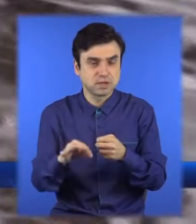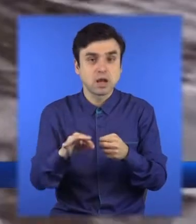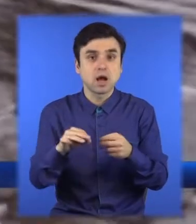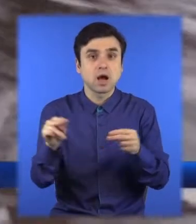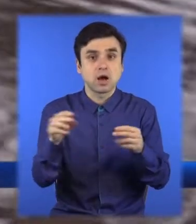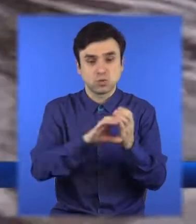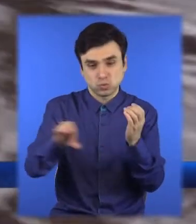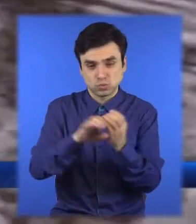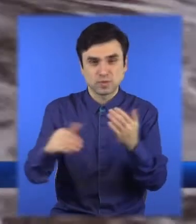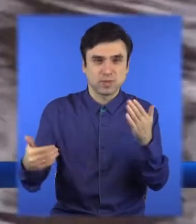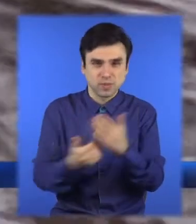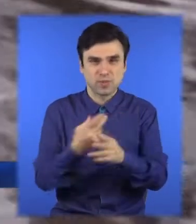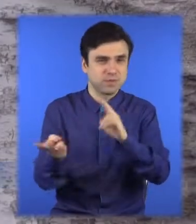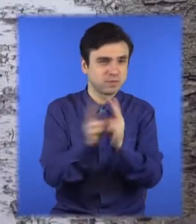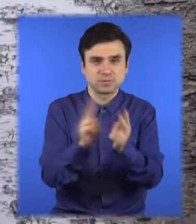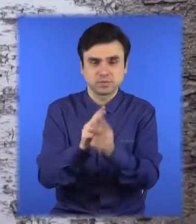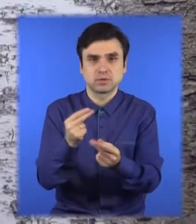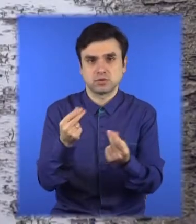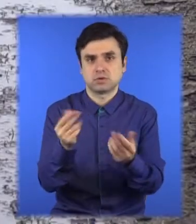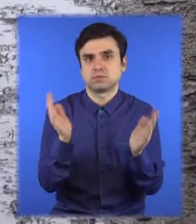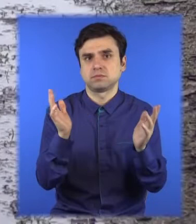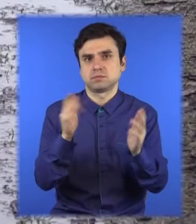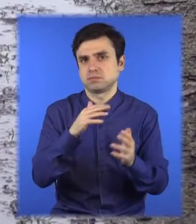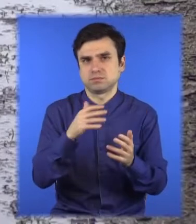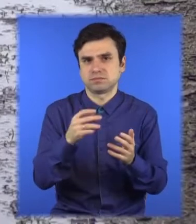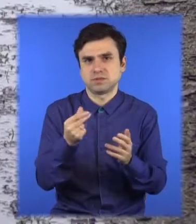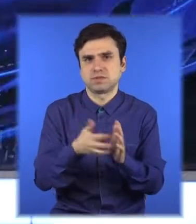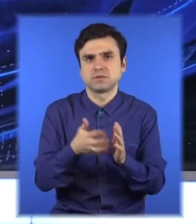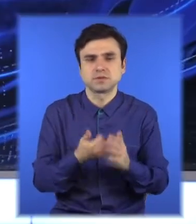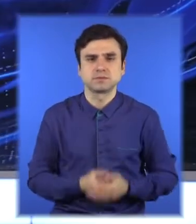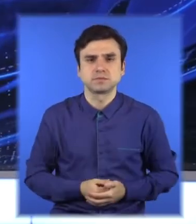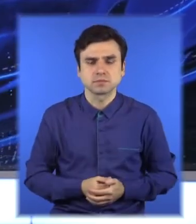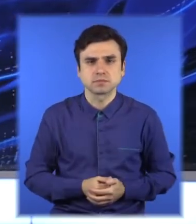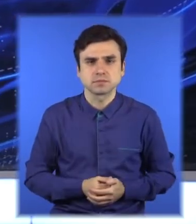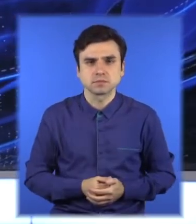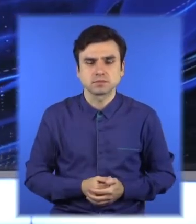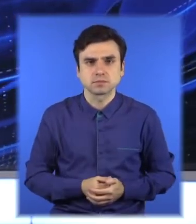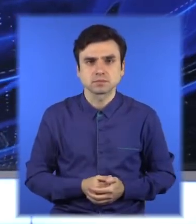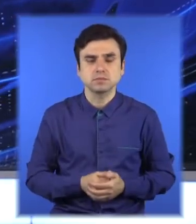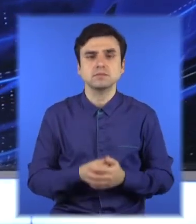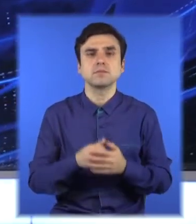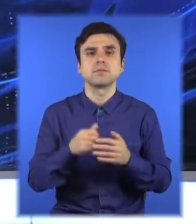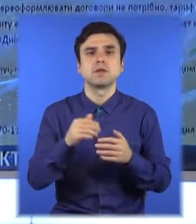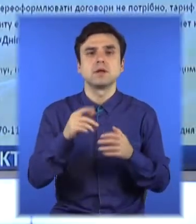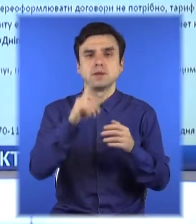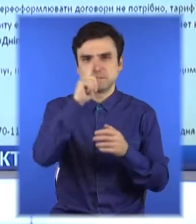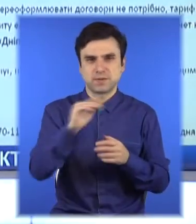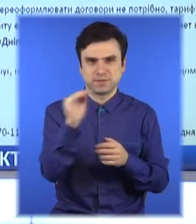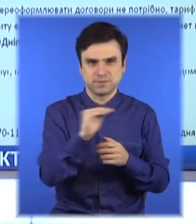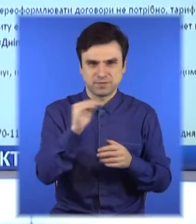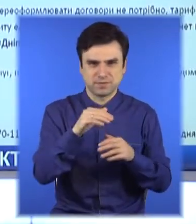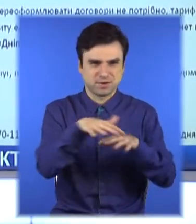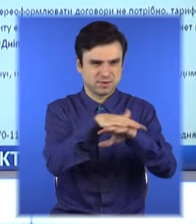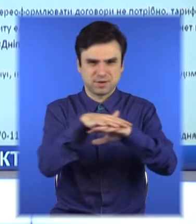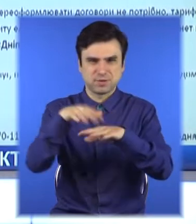інвестиції. Михайло Гаркавий, Олег Нікітін, Перший міський. Новий постачальник електрики. Вже в лютому